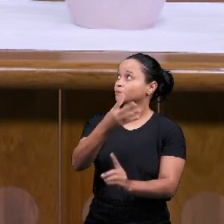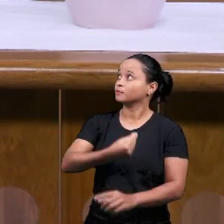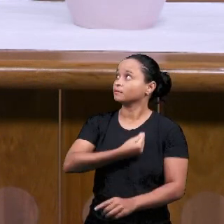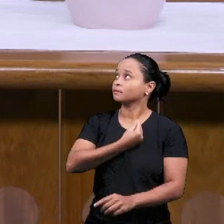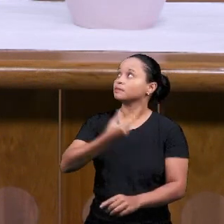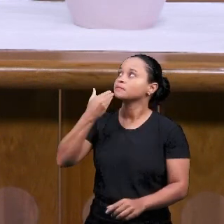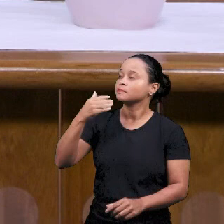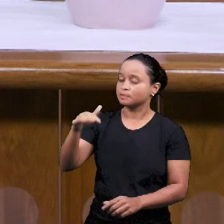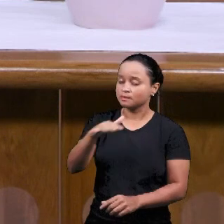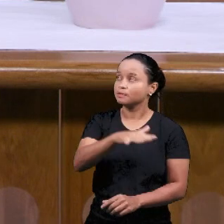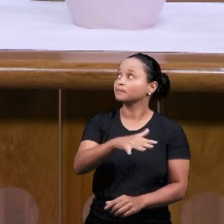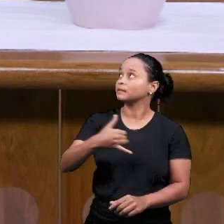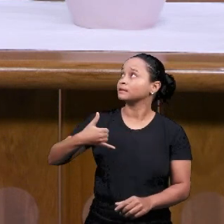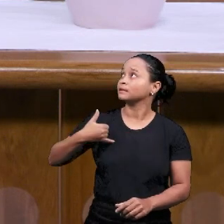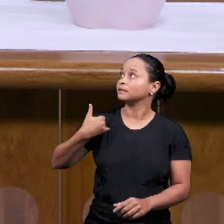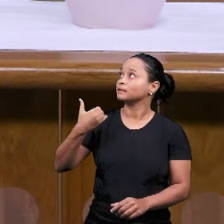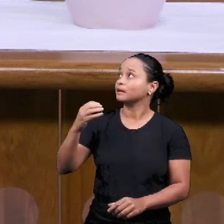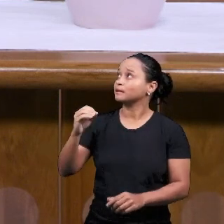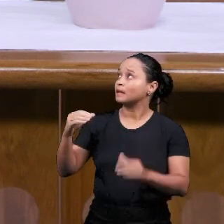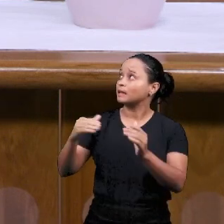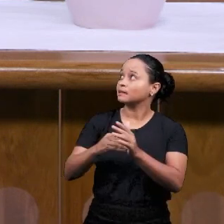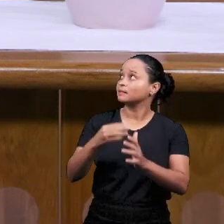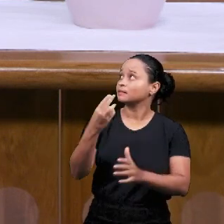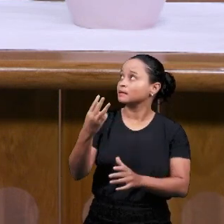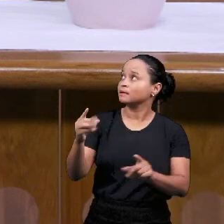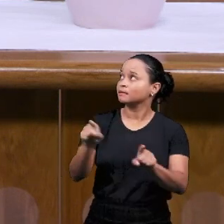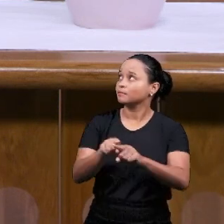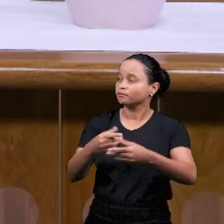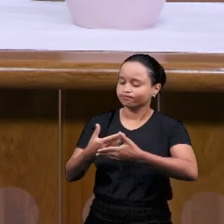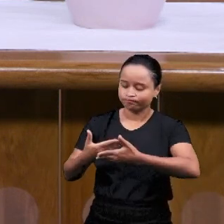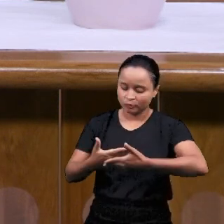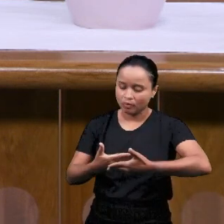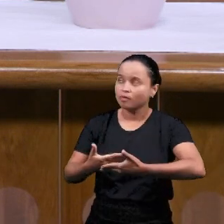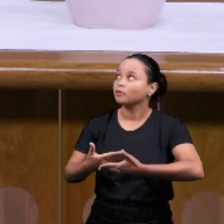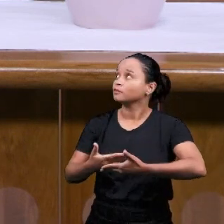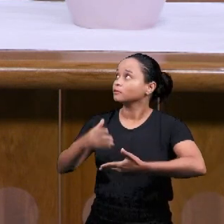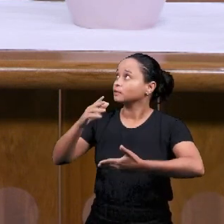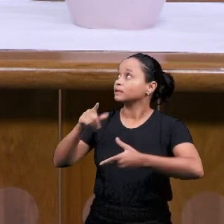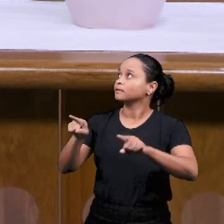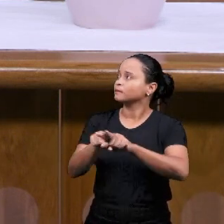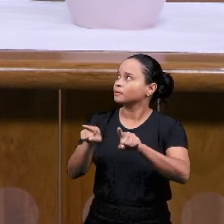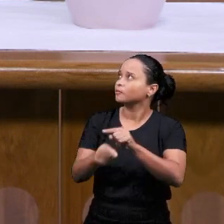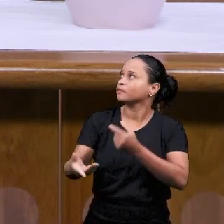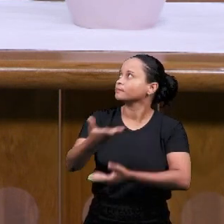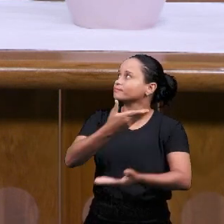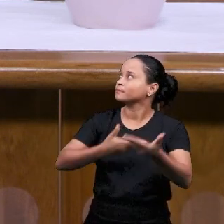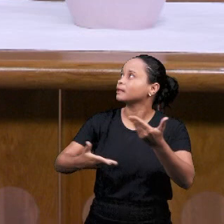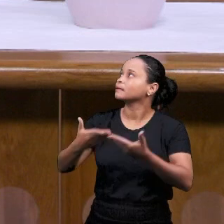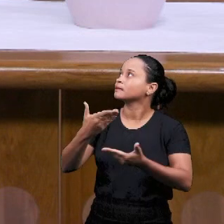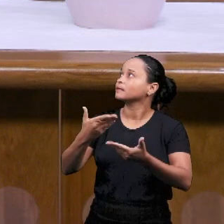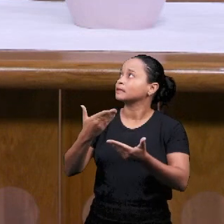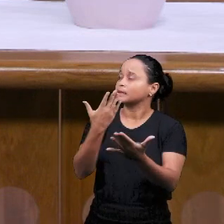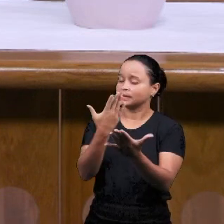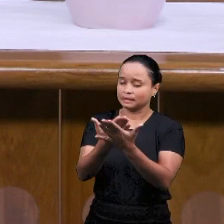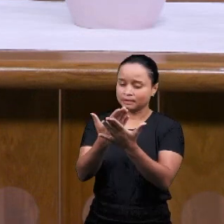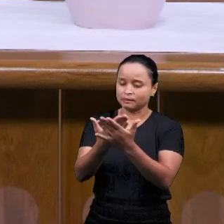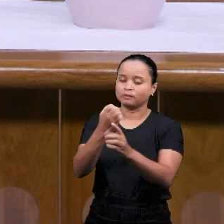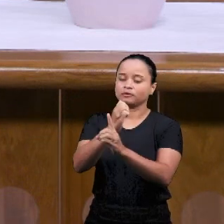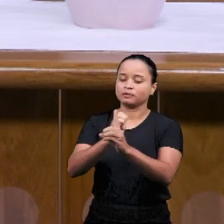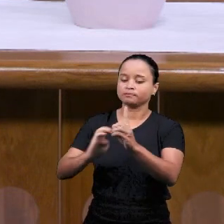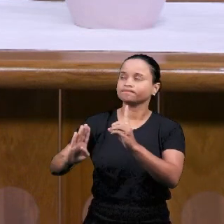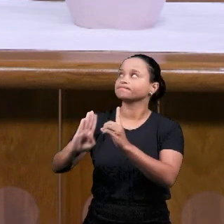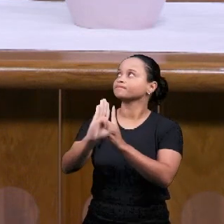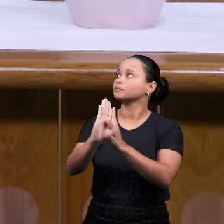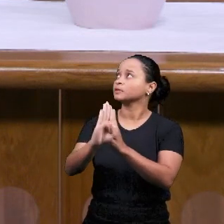ans d'âge, les enfants qui sont dans le bras de leurs parents, afin qu'elles puissent aussi participer des écoles bibliques